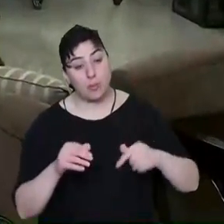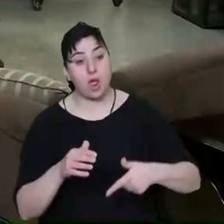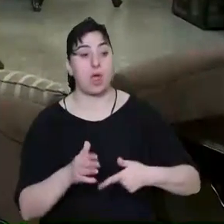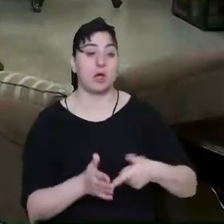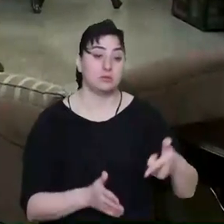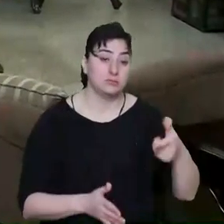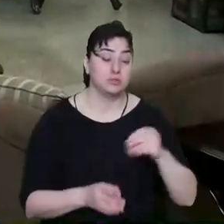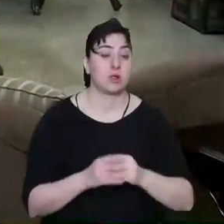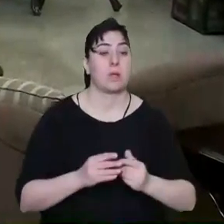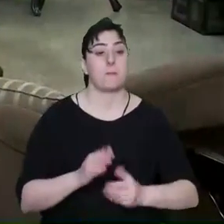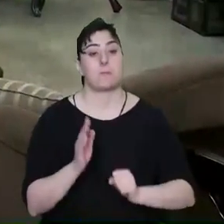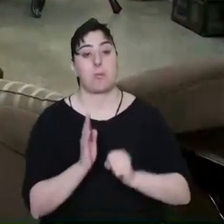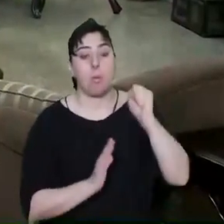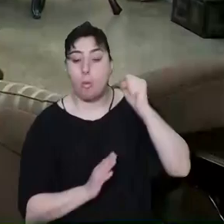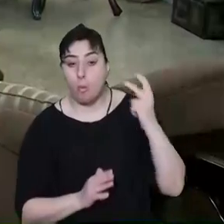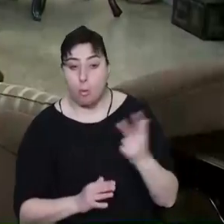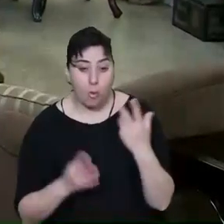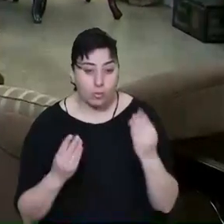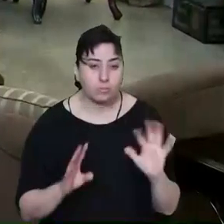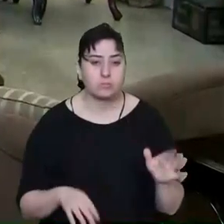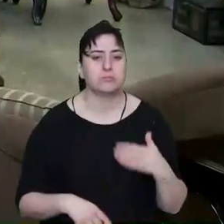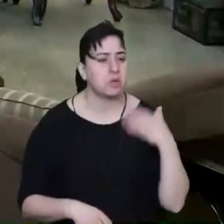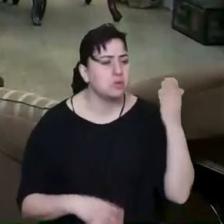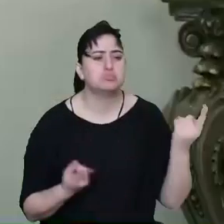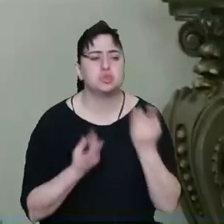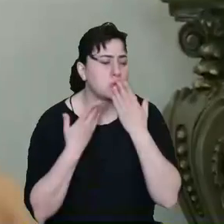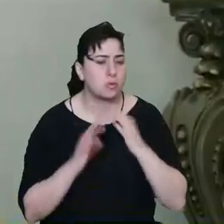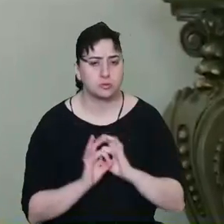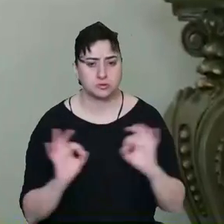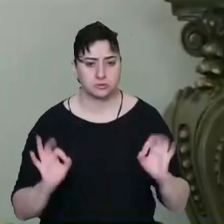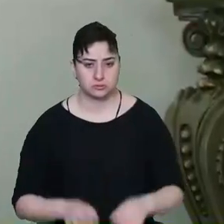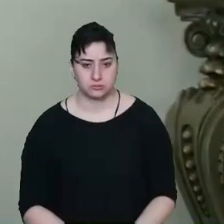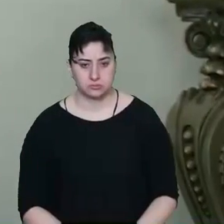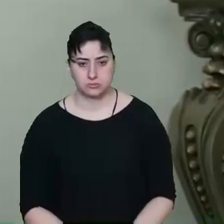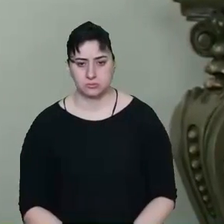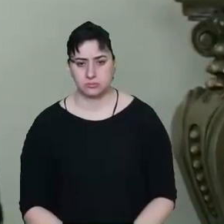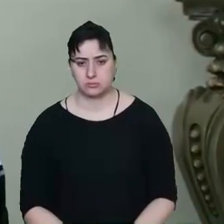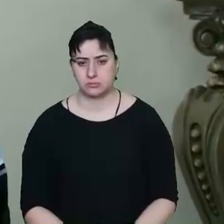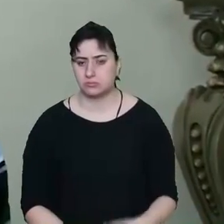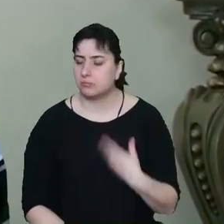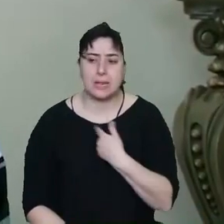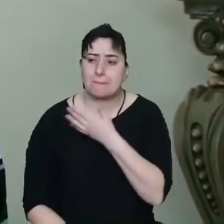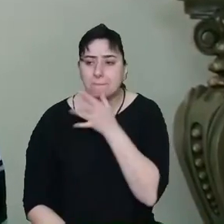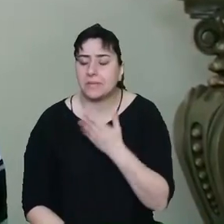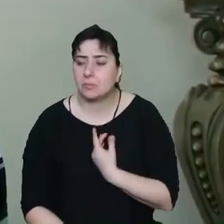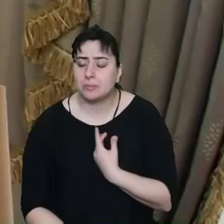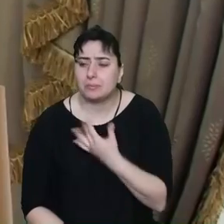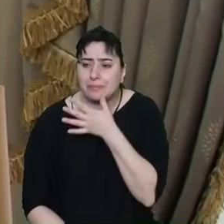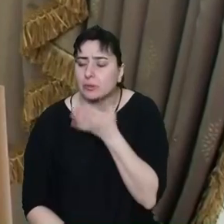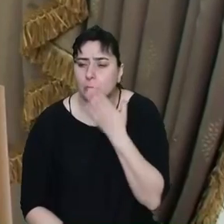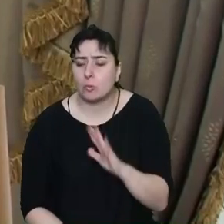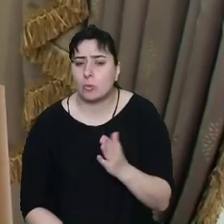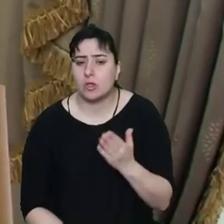değerlenmiş de, yok tarla bir şey olmuş da. Hiçbir yere hiçbir şey olmamış. Hanım ben nereden bileyim ha? Ben nereden